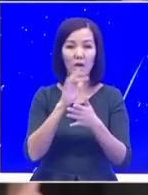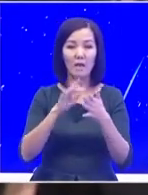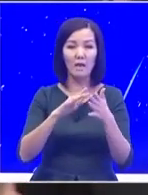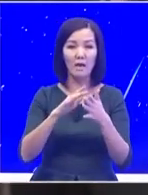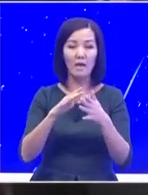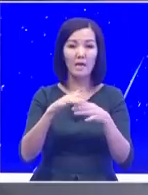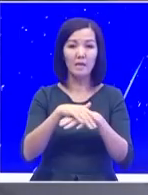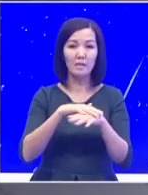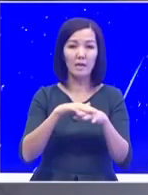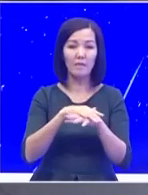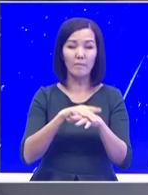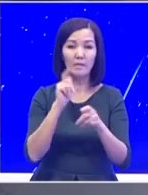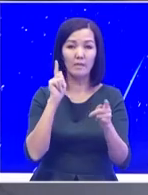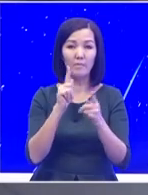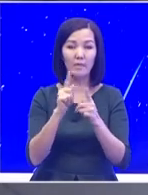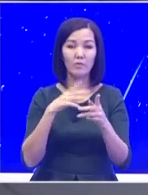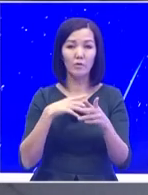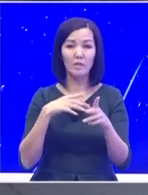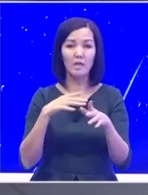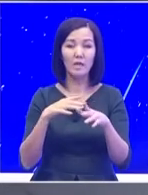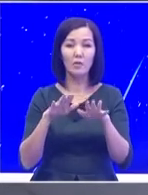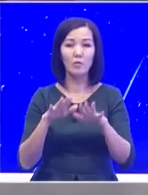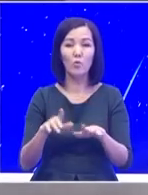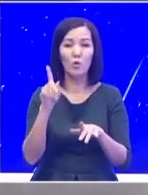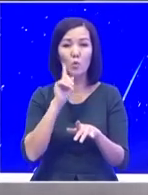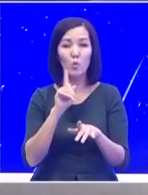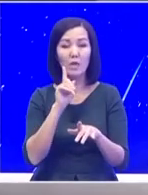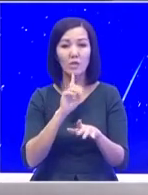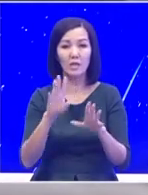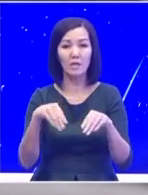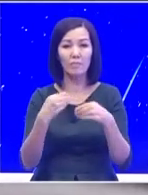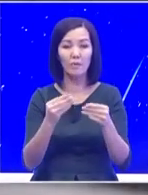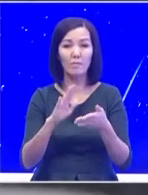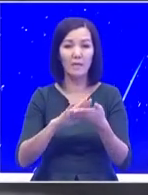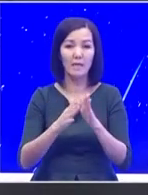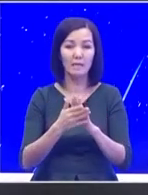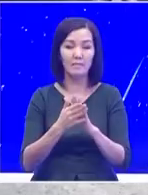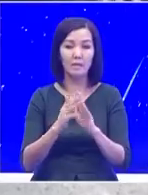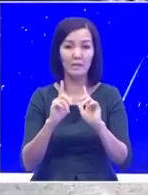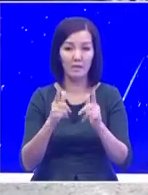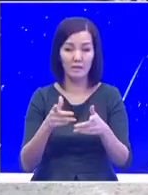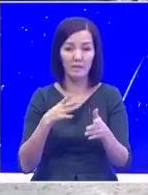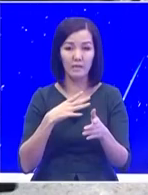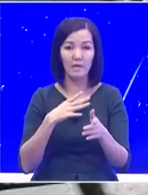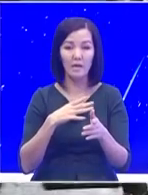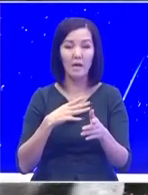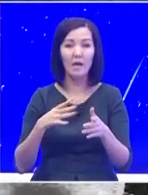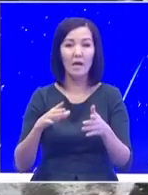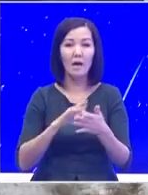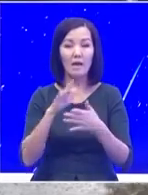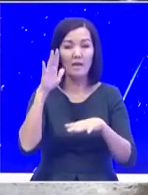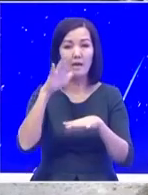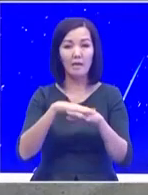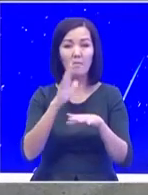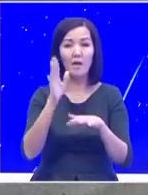саудагерлермен орталықта бас қосты. Олар жәрмеңке типті орын уақытша екенін ескертіп, келісімге келді. Ғалымжан Әбдіреймовтың айтуынша, алдағы